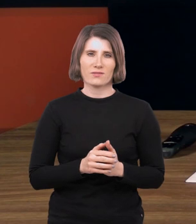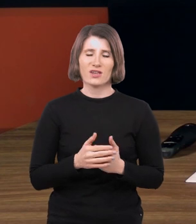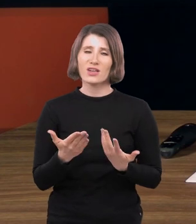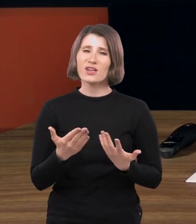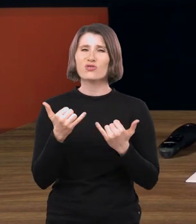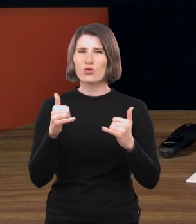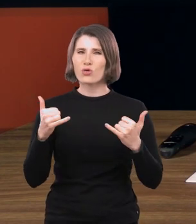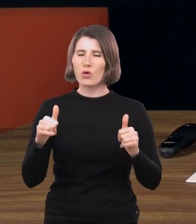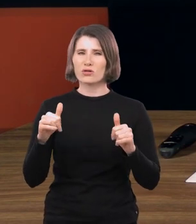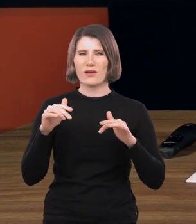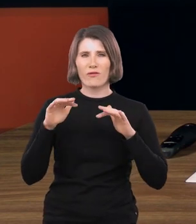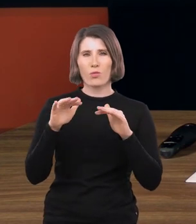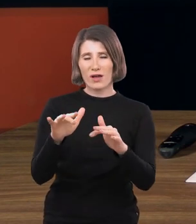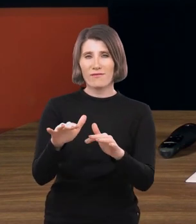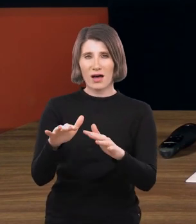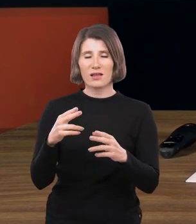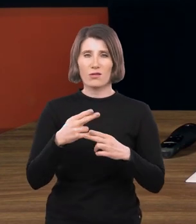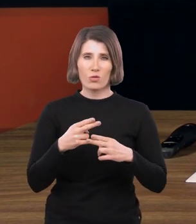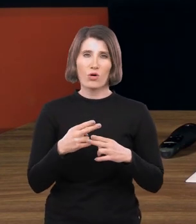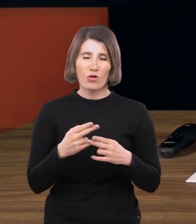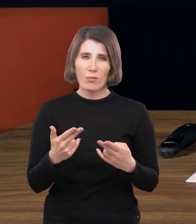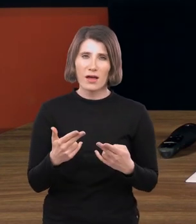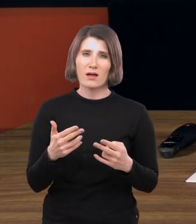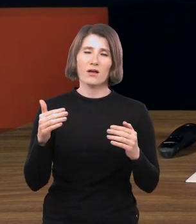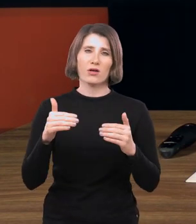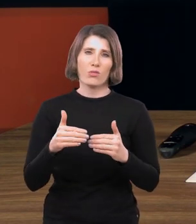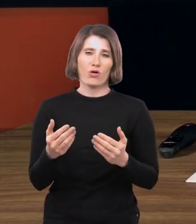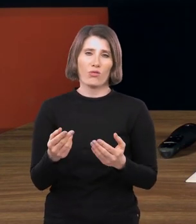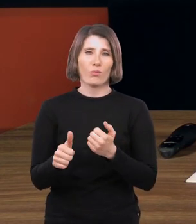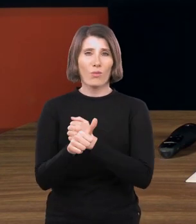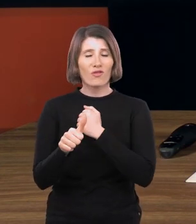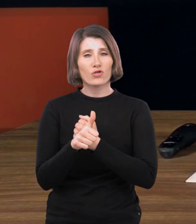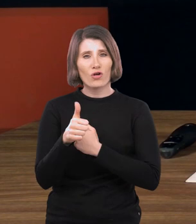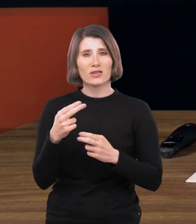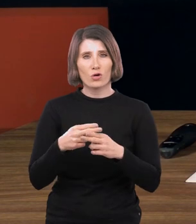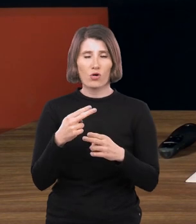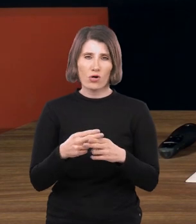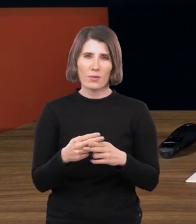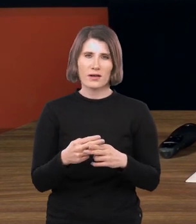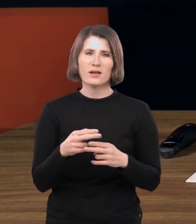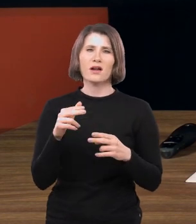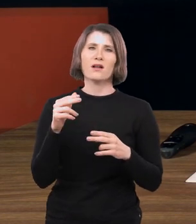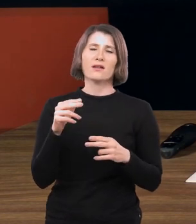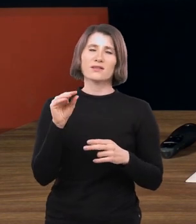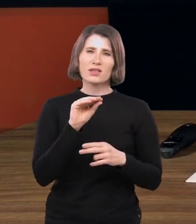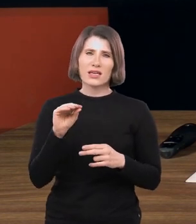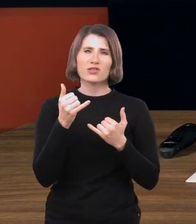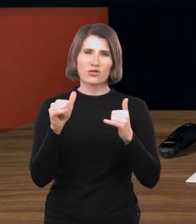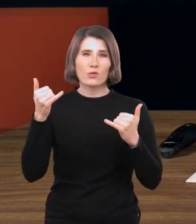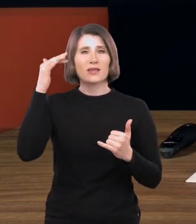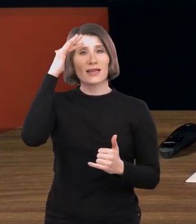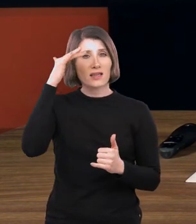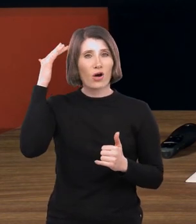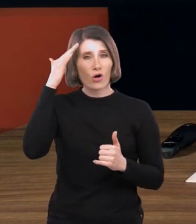które mogą zadziałać i mogą wywołać autyzm. Oczywiście są jeszcze inne teorie,